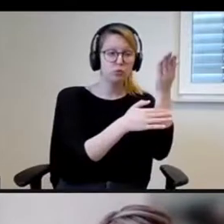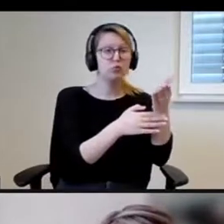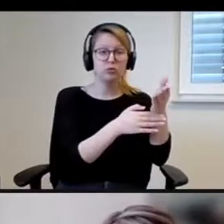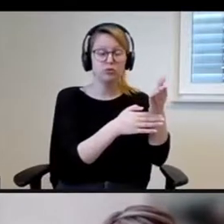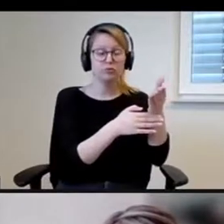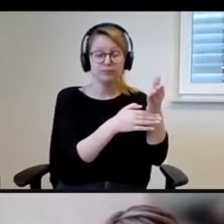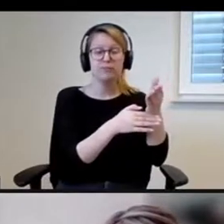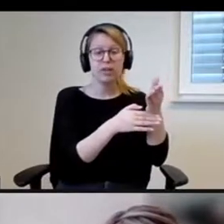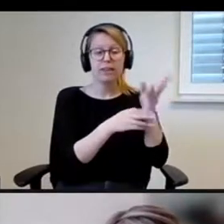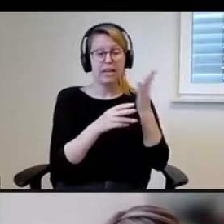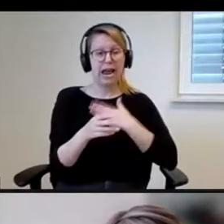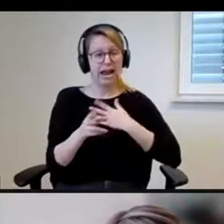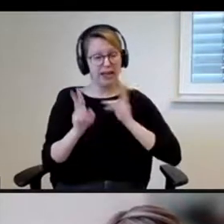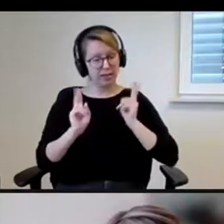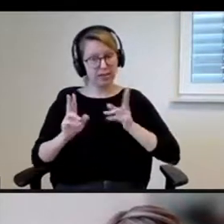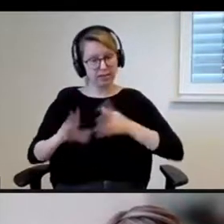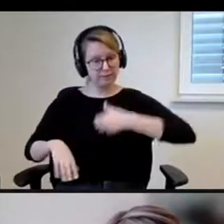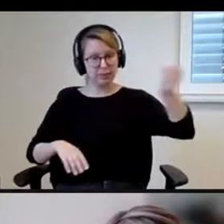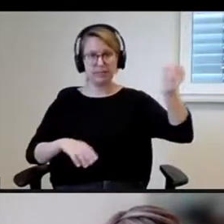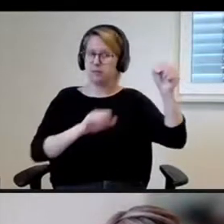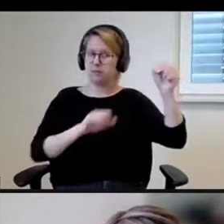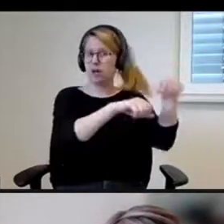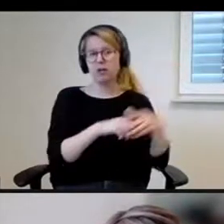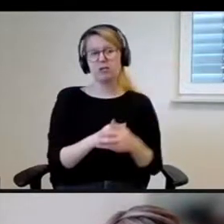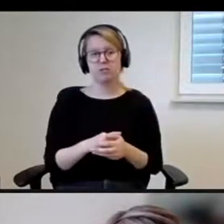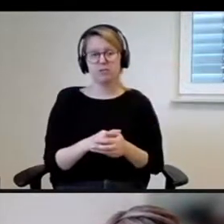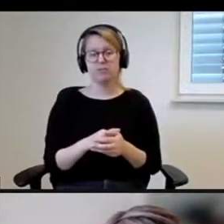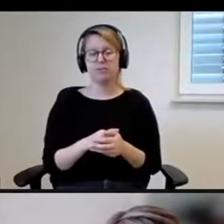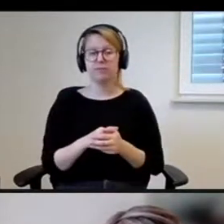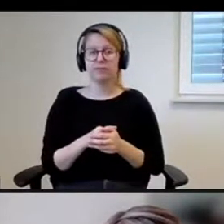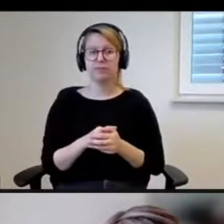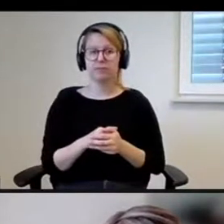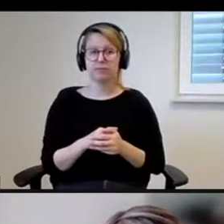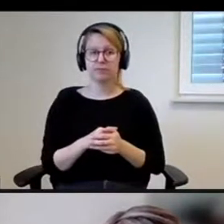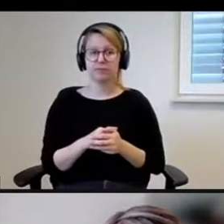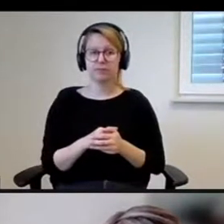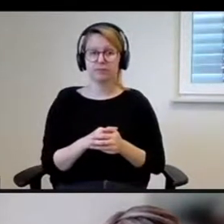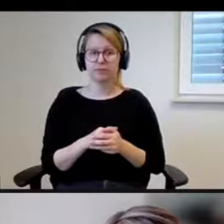Da wird gerade auch gesucht gehen,